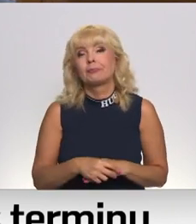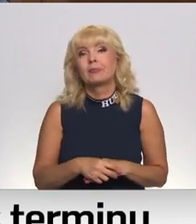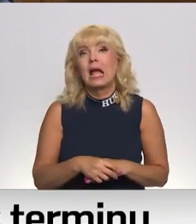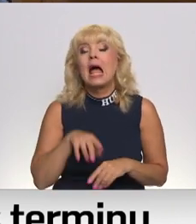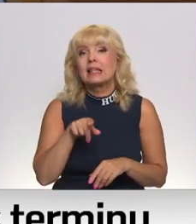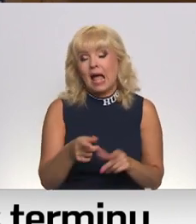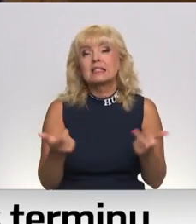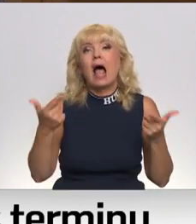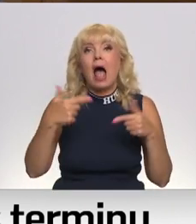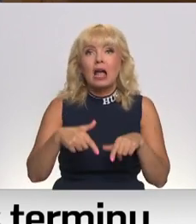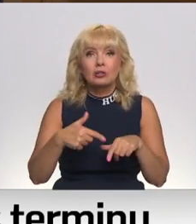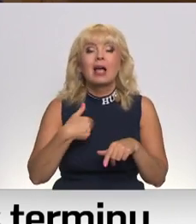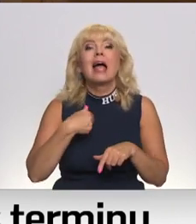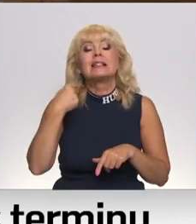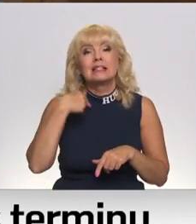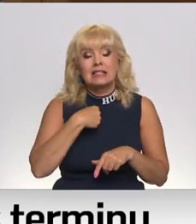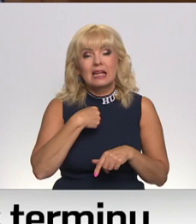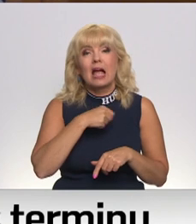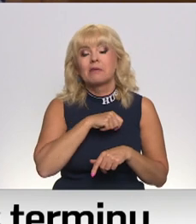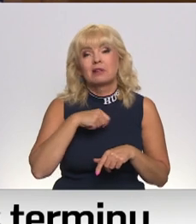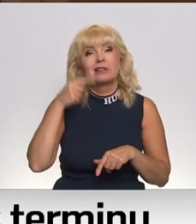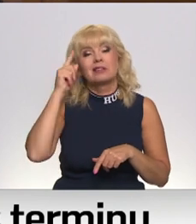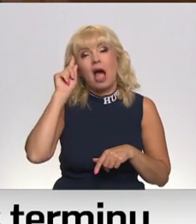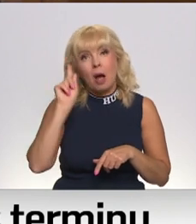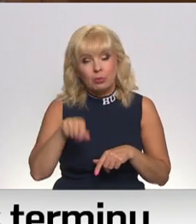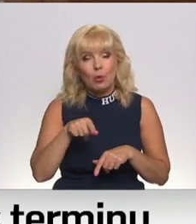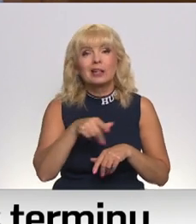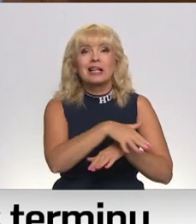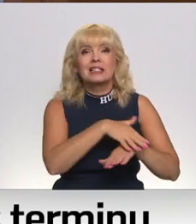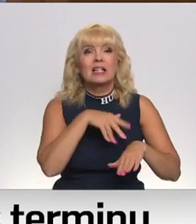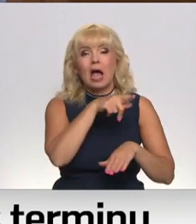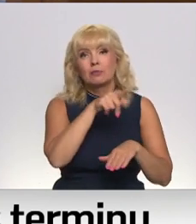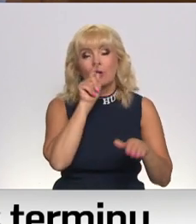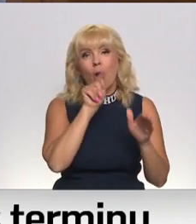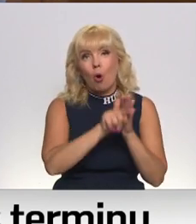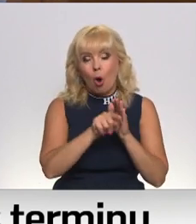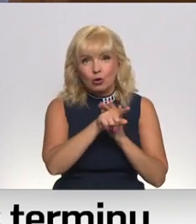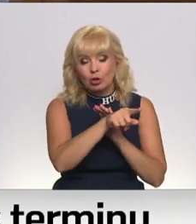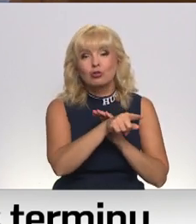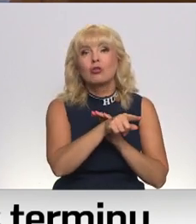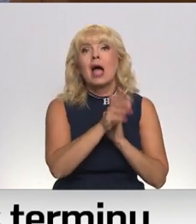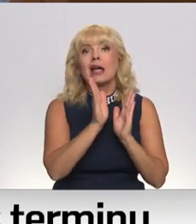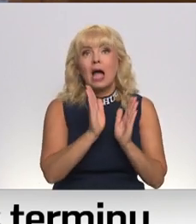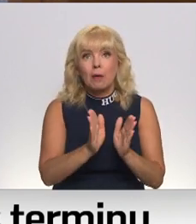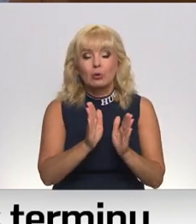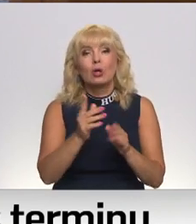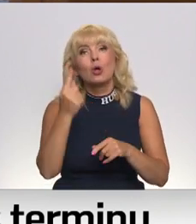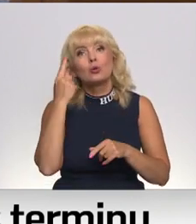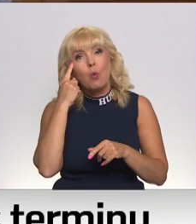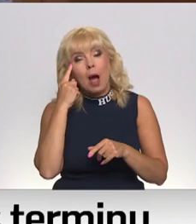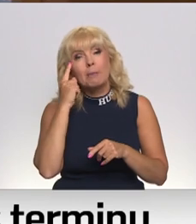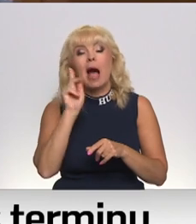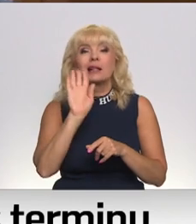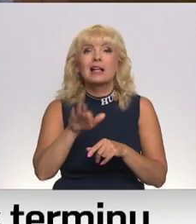Tas laiks, cik es saprotu, un es domāju, ka Saeimas kontrolē šeit būtu jābūt, arī domāts priekš